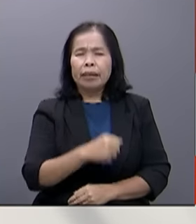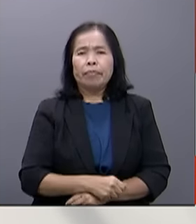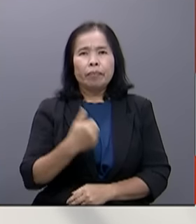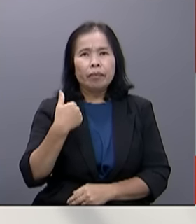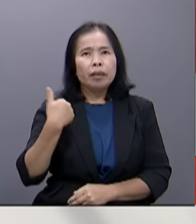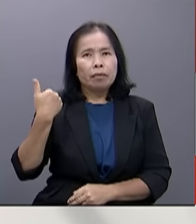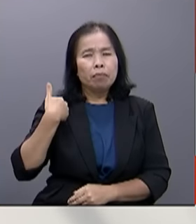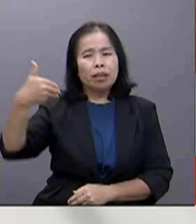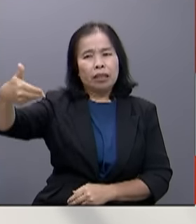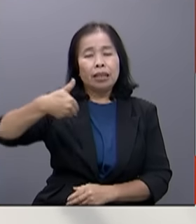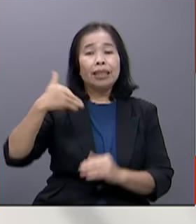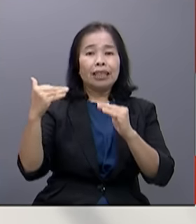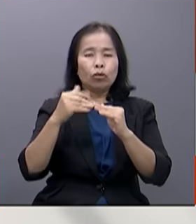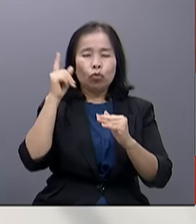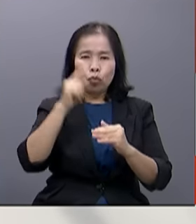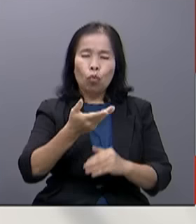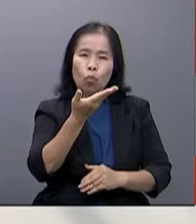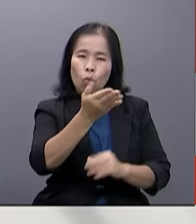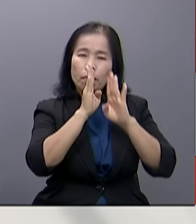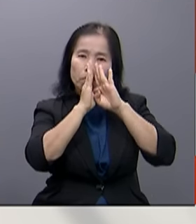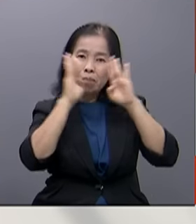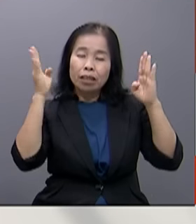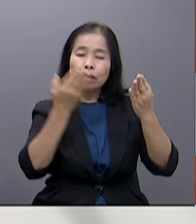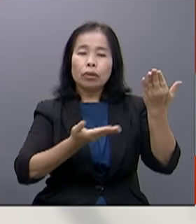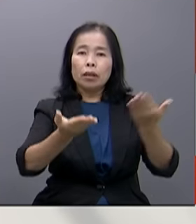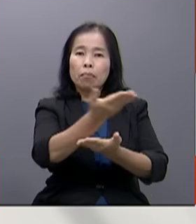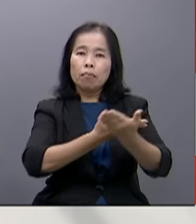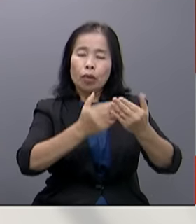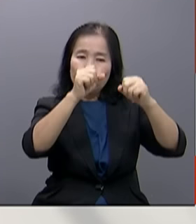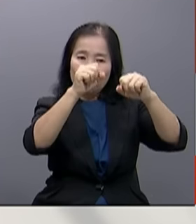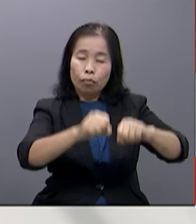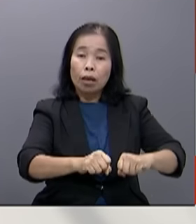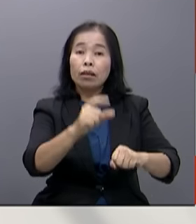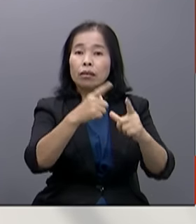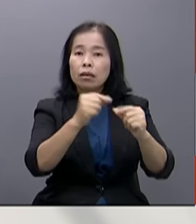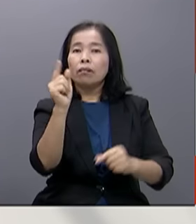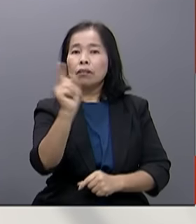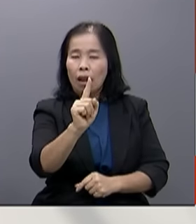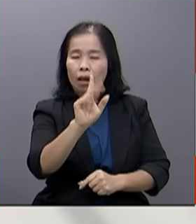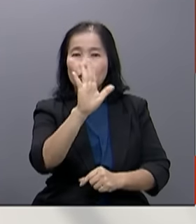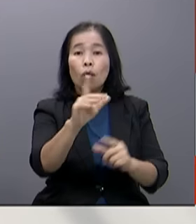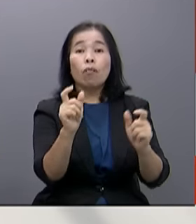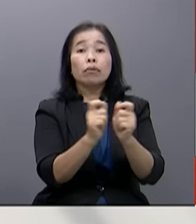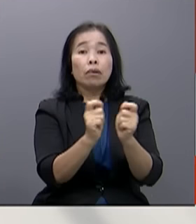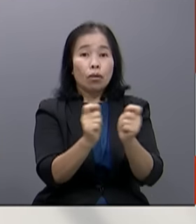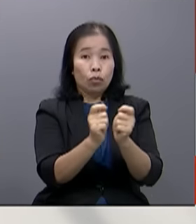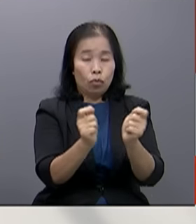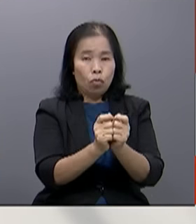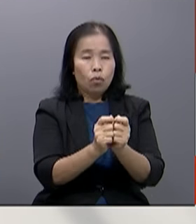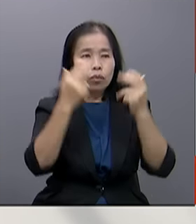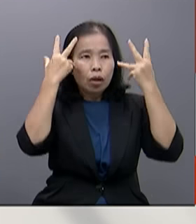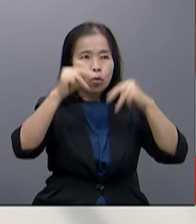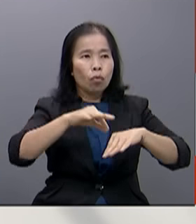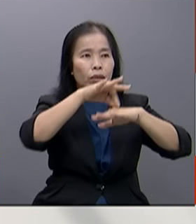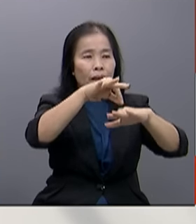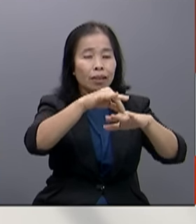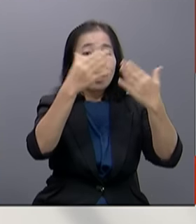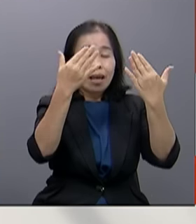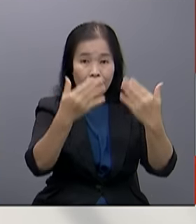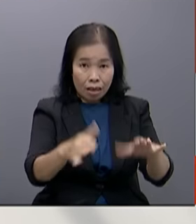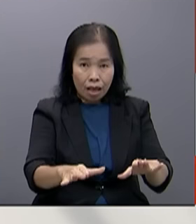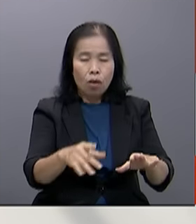ขอให้เปิดเผยผลการตรวจสอบของคณะกรรมการพิสูจน์ข้อเท็จจริงและข้อกฎหมายที่นายกรัฐมนตรีตั้งขึ้นมาเพื่อที่จะคลี่